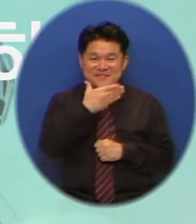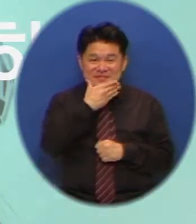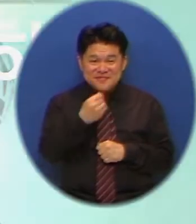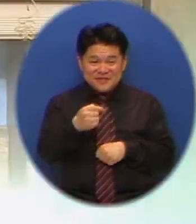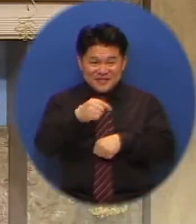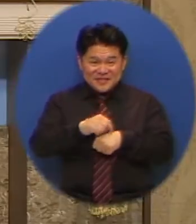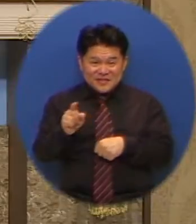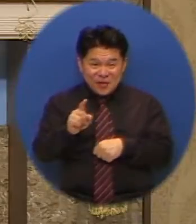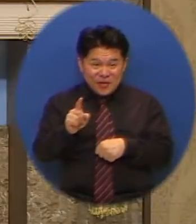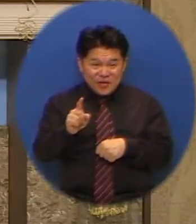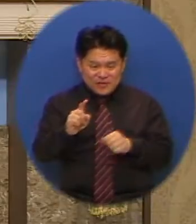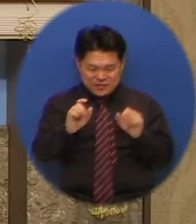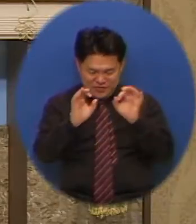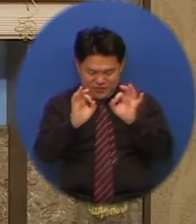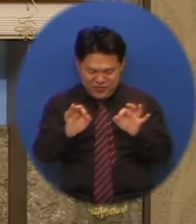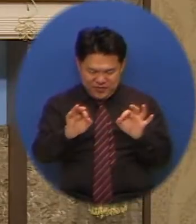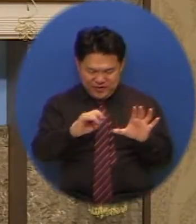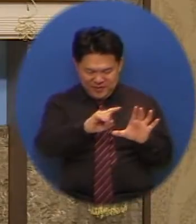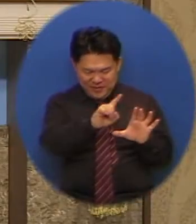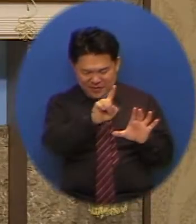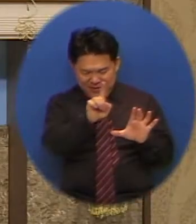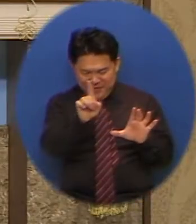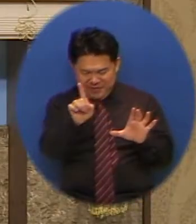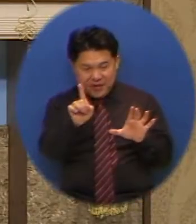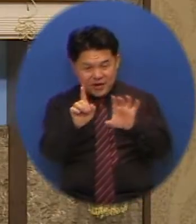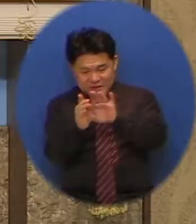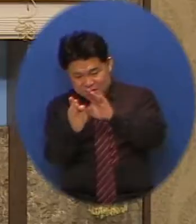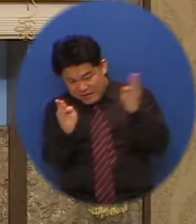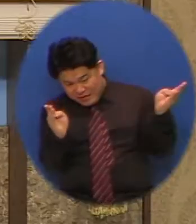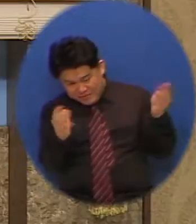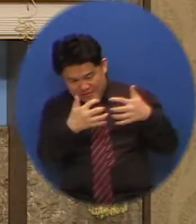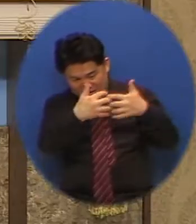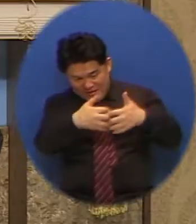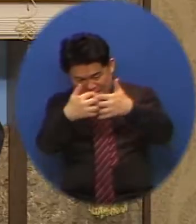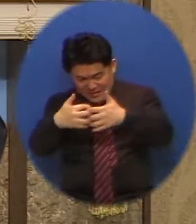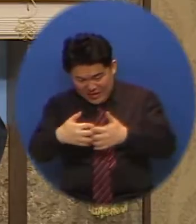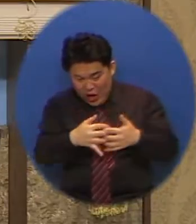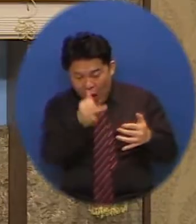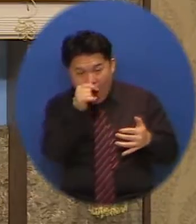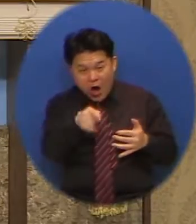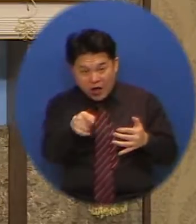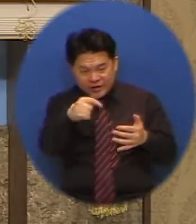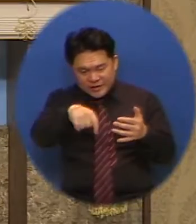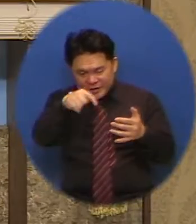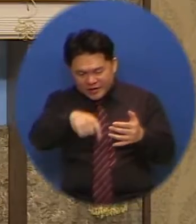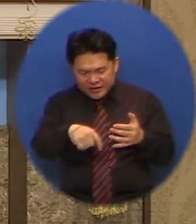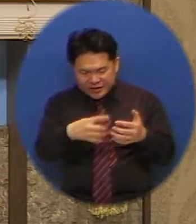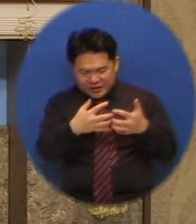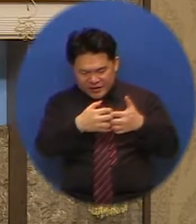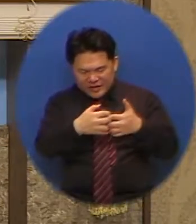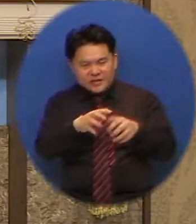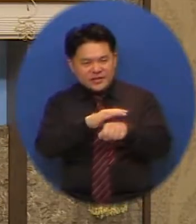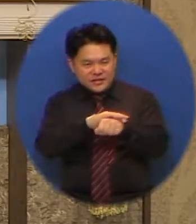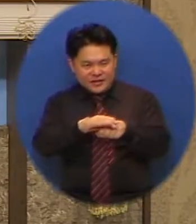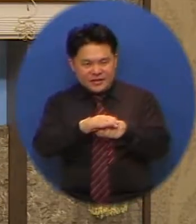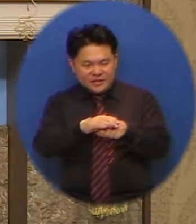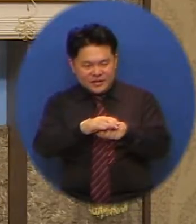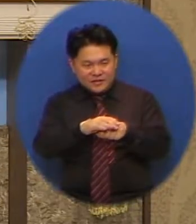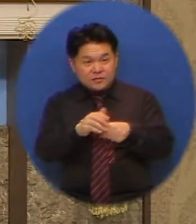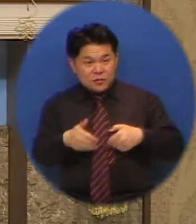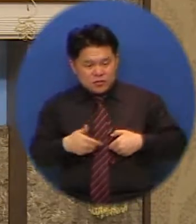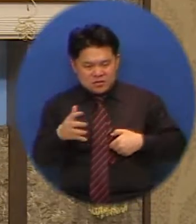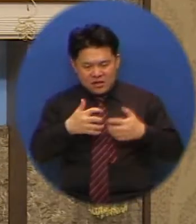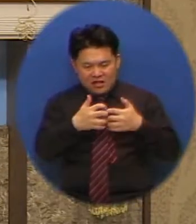복지식에 이제 톱니바퀴들이 이제 중요한 톱니바퀴들이 네. 몇 개가 있는데 이것이 잘 이제 연결이 안 됐기